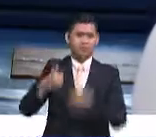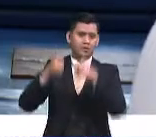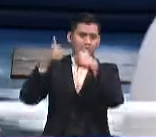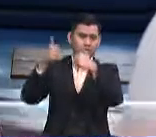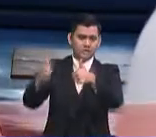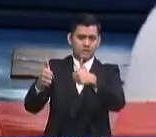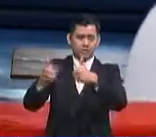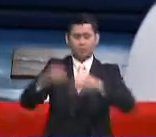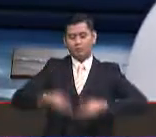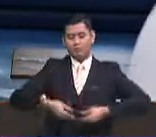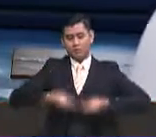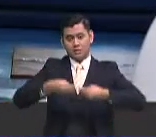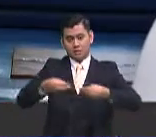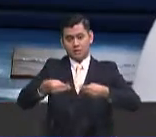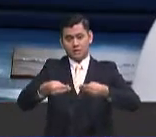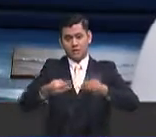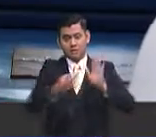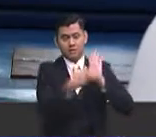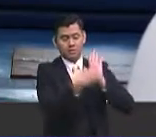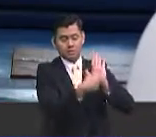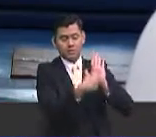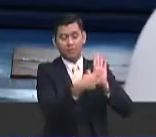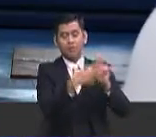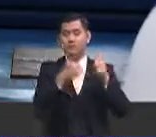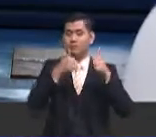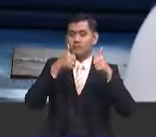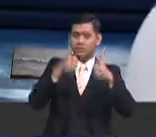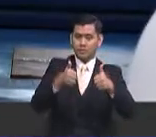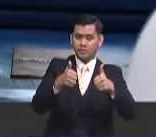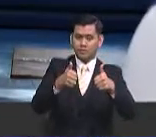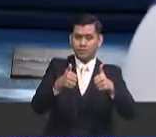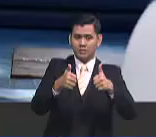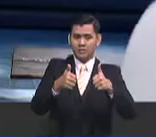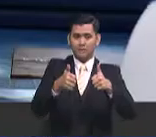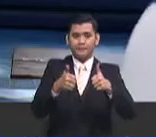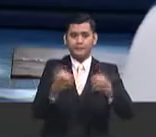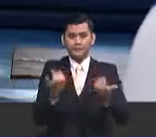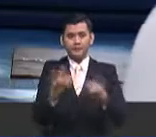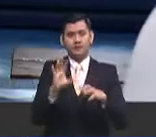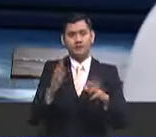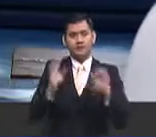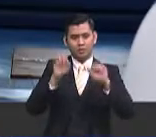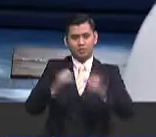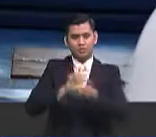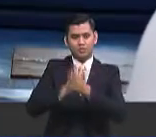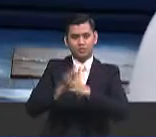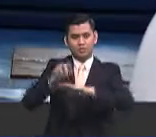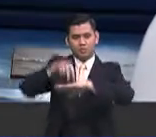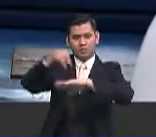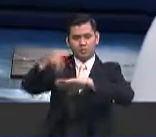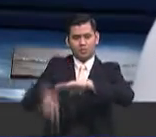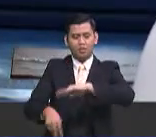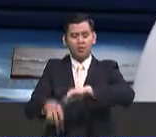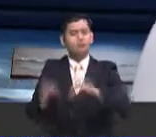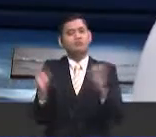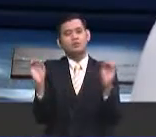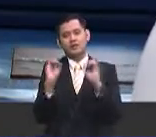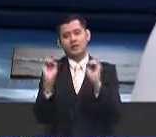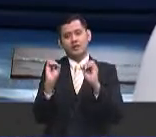diver. He's not actually disturbed or distracted, easily distracted by anything that's going on.